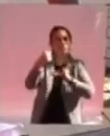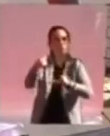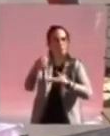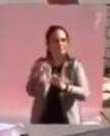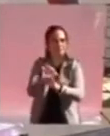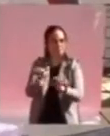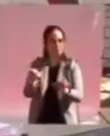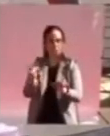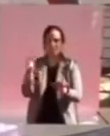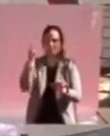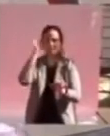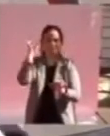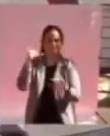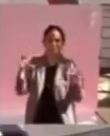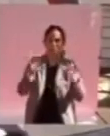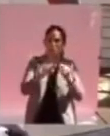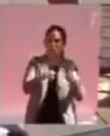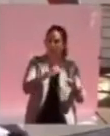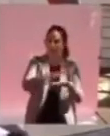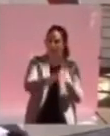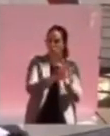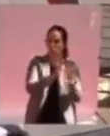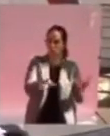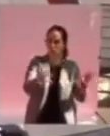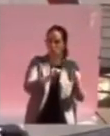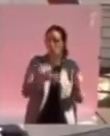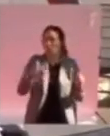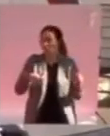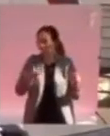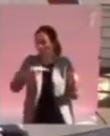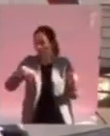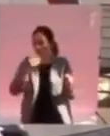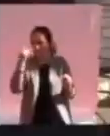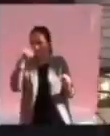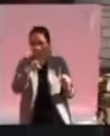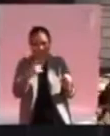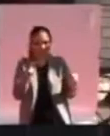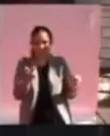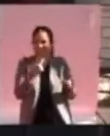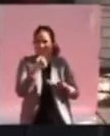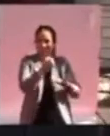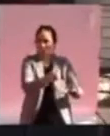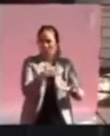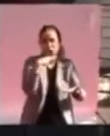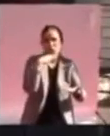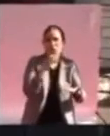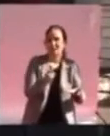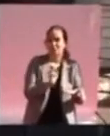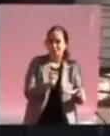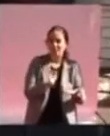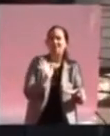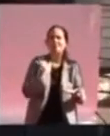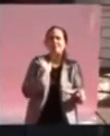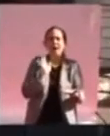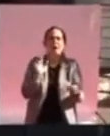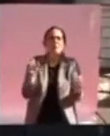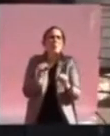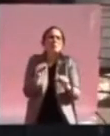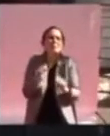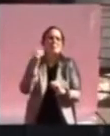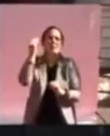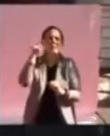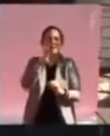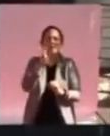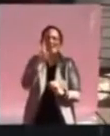contrattuale che già a nostro avviso non sono sufficienti si possa anche ricostruire il sistema di